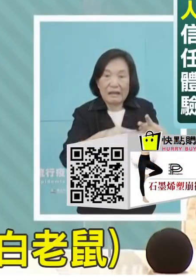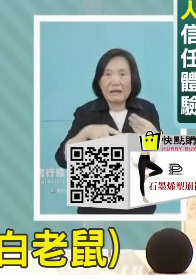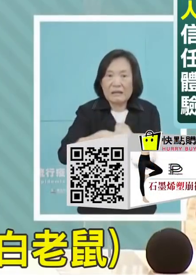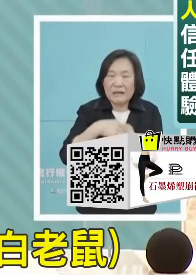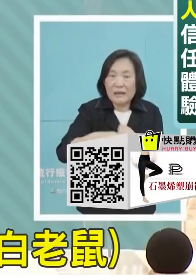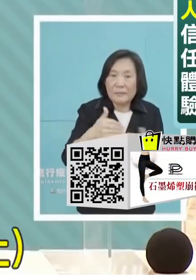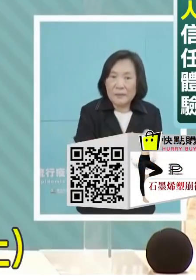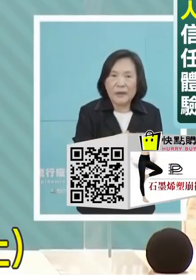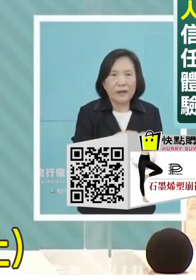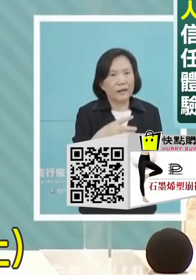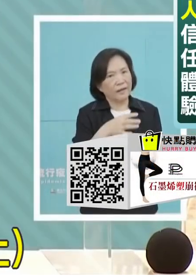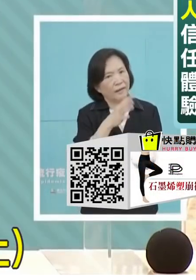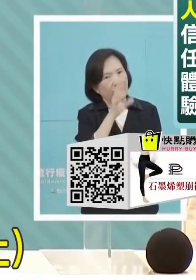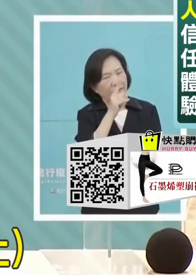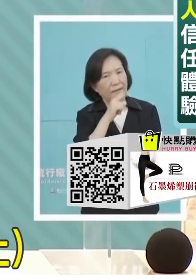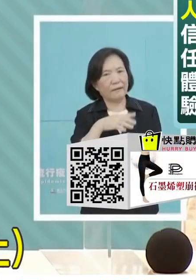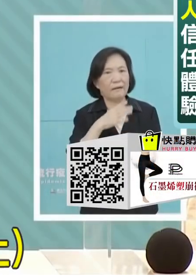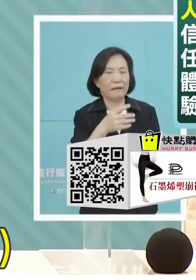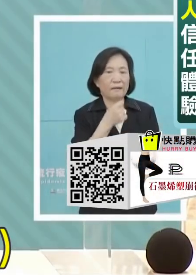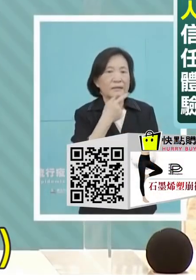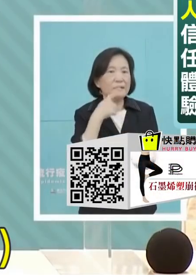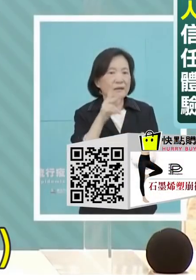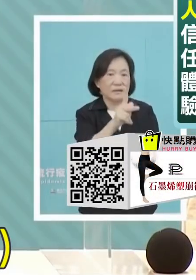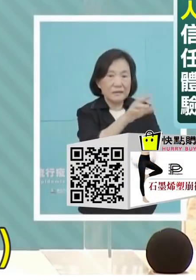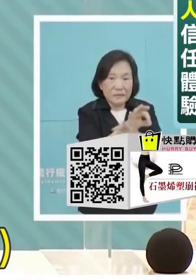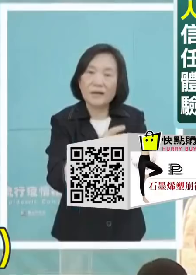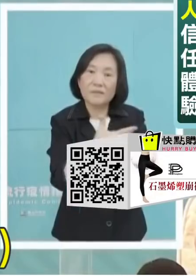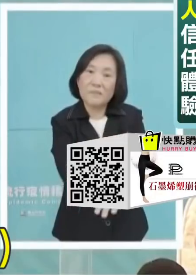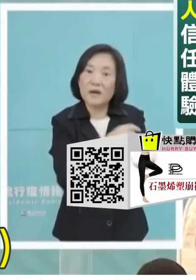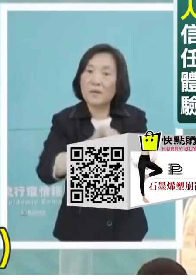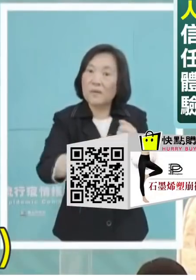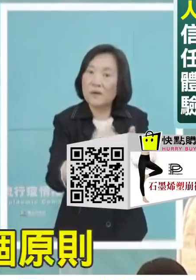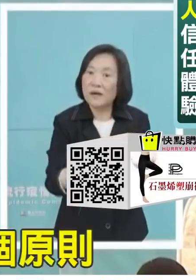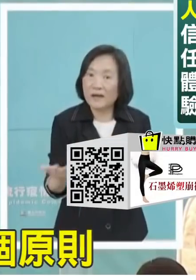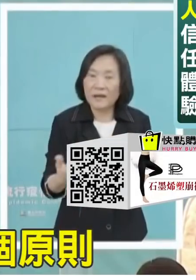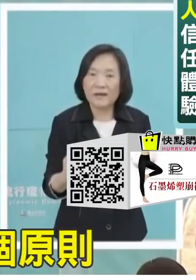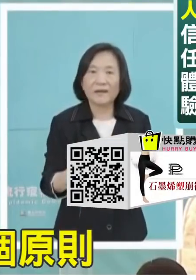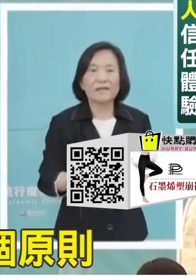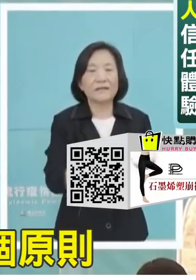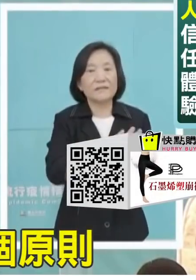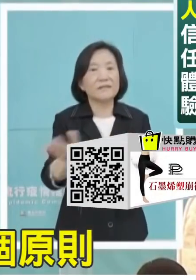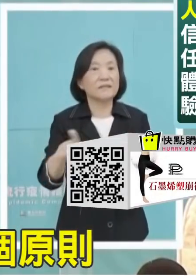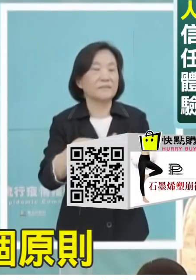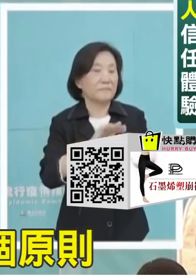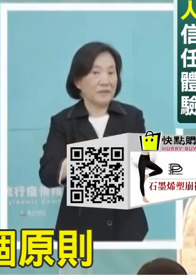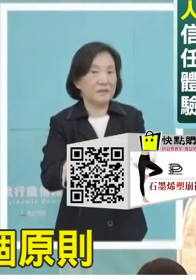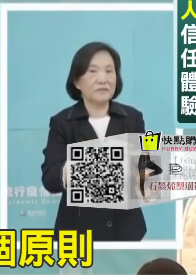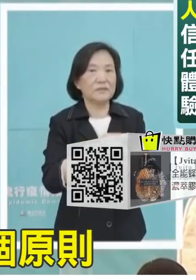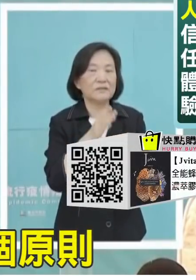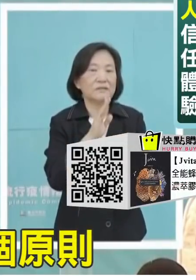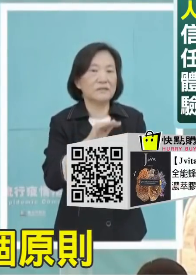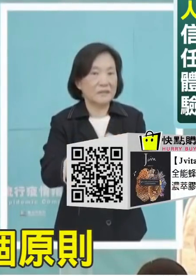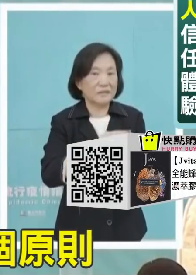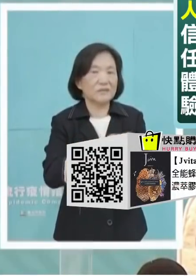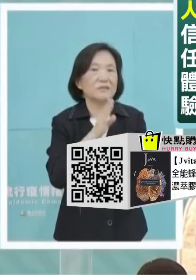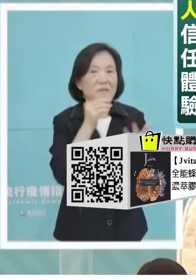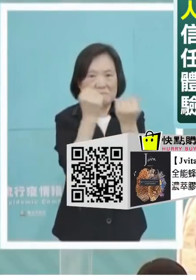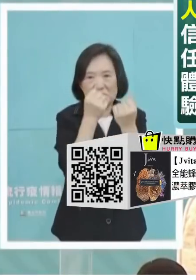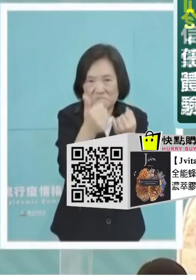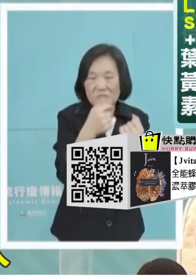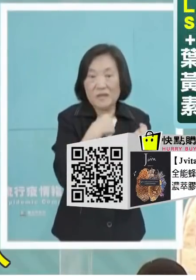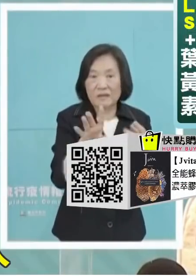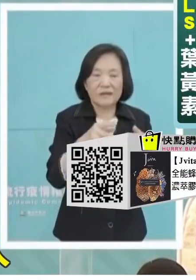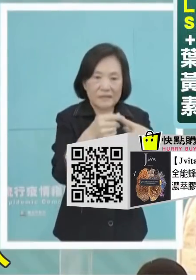白老鼠，政治凌驾科学之上。请问市长同意吗？ 医学哦，医学伦理学有四个原则嘛，第一个是不伤害嘛，